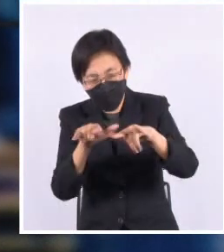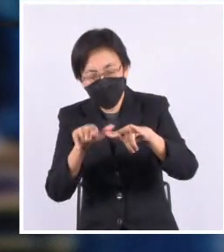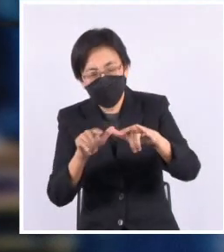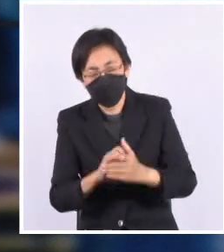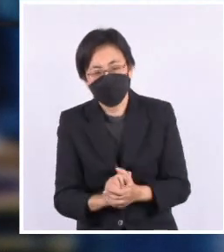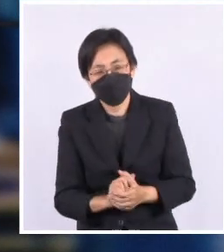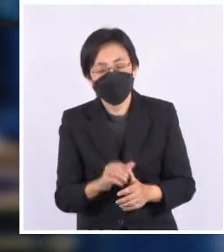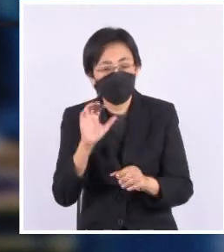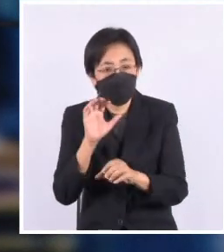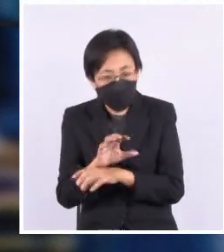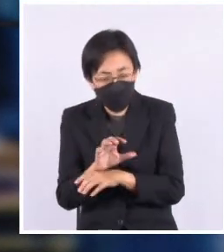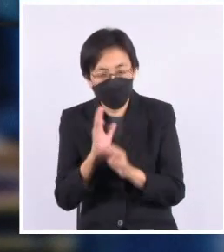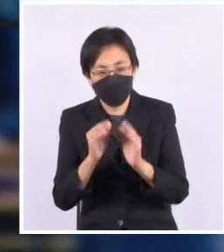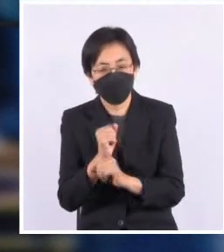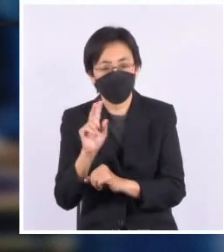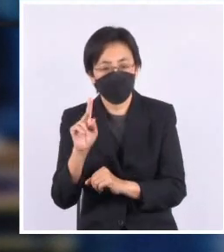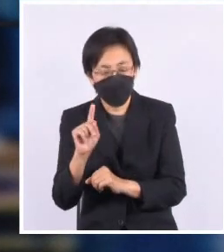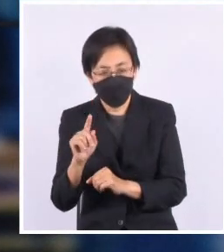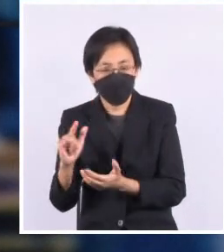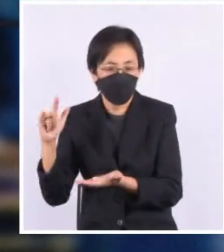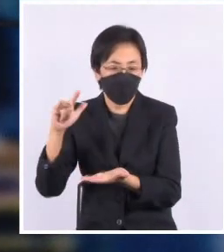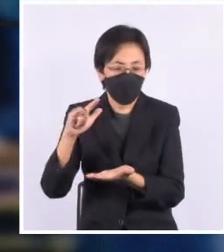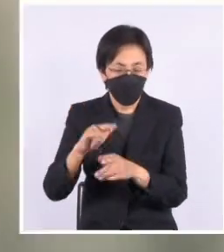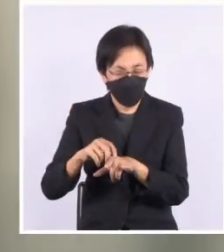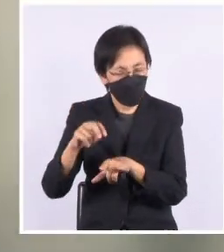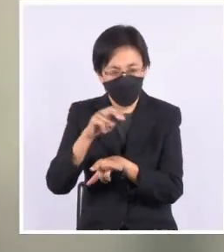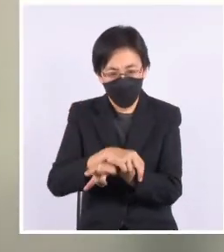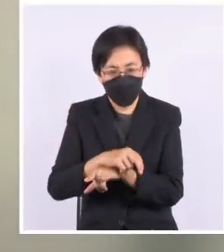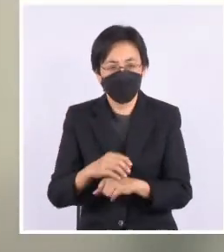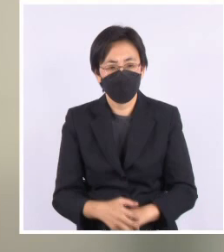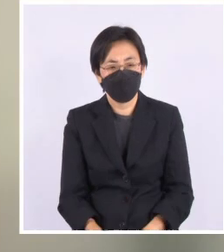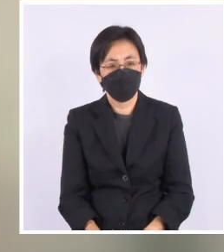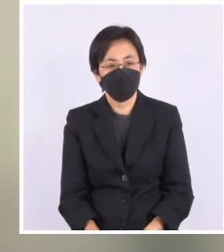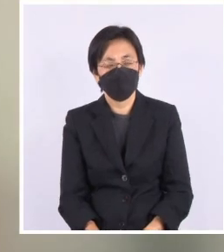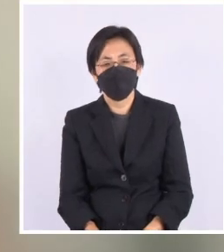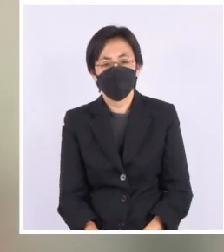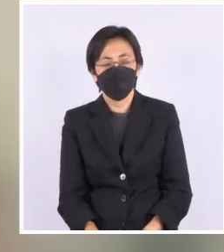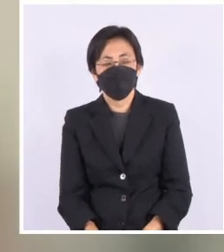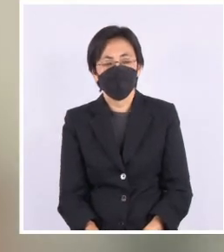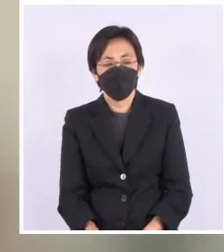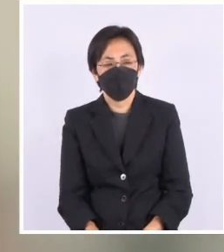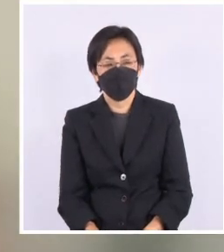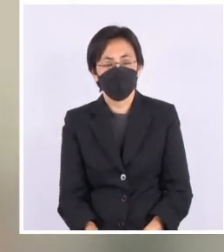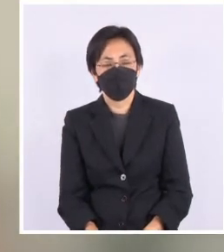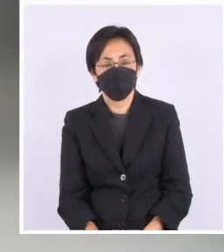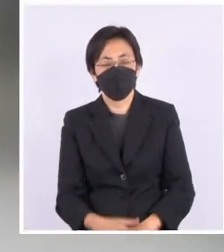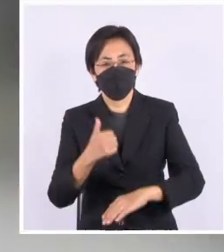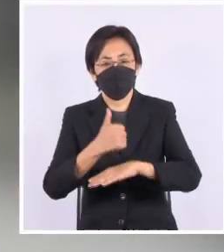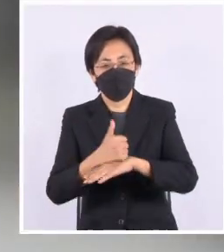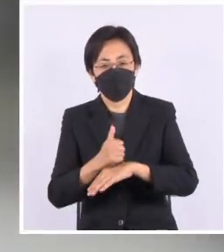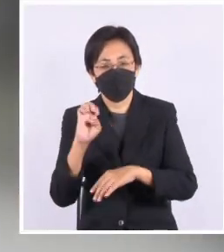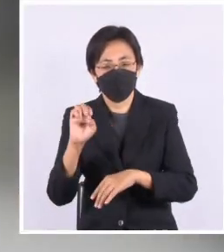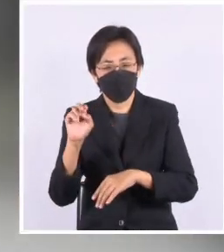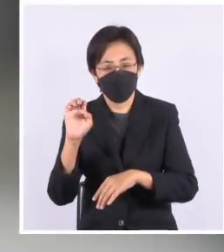บังคับให้นักข่าวนั้นลงจากเครื่องบินนะครับมีผู้นำของประเทศสมาชิกสหภาพยุโรปหรืออียู